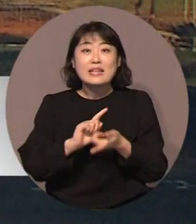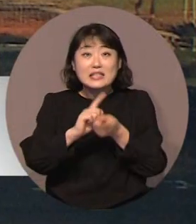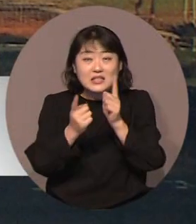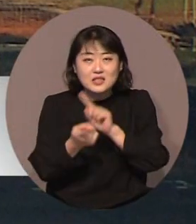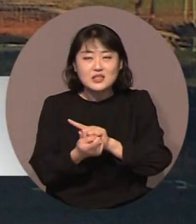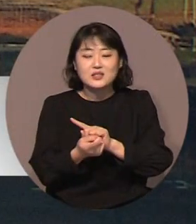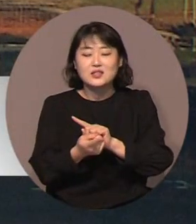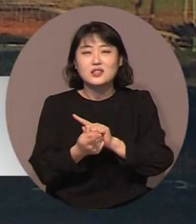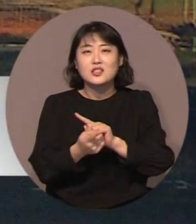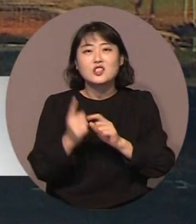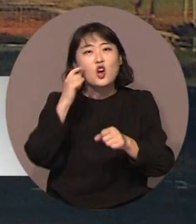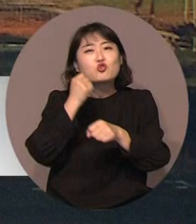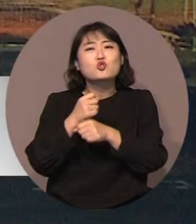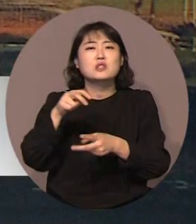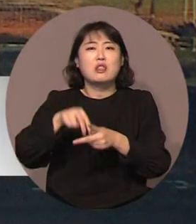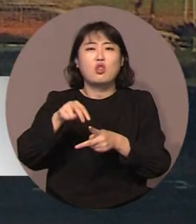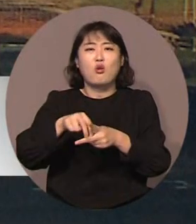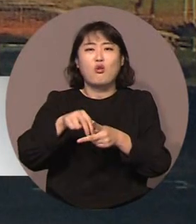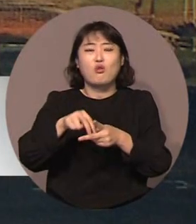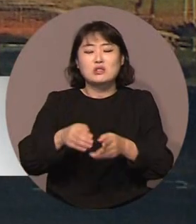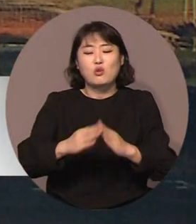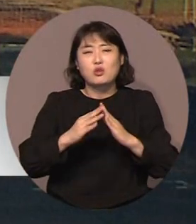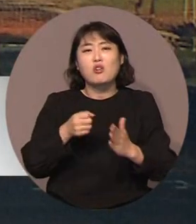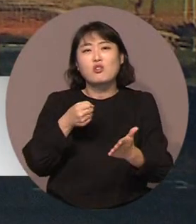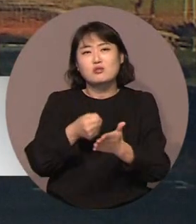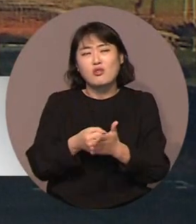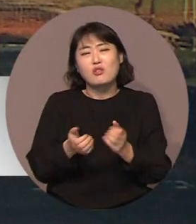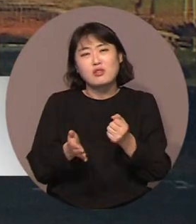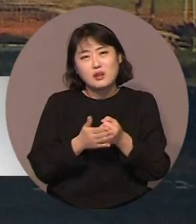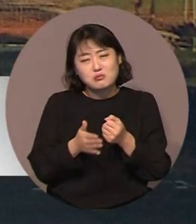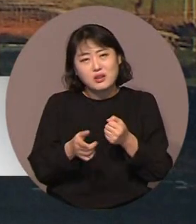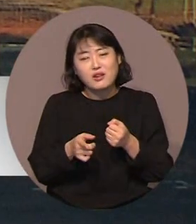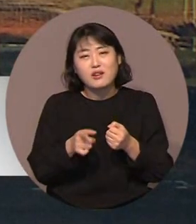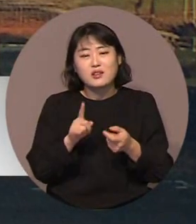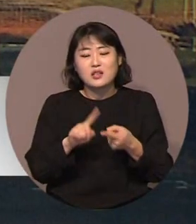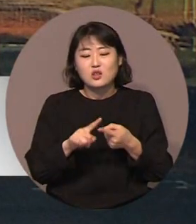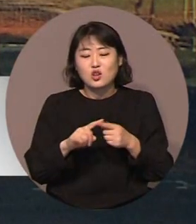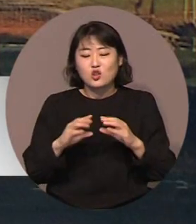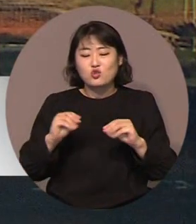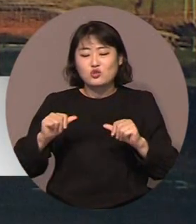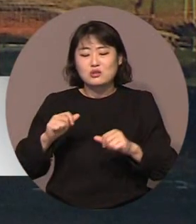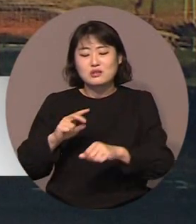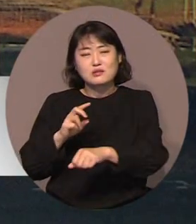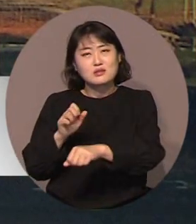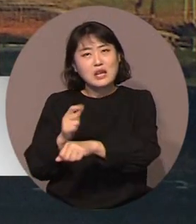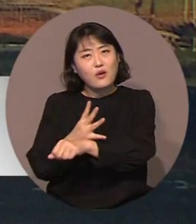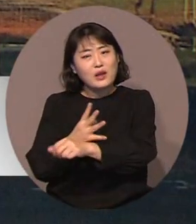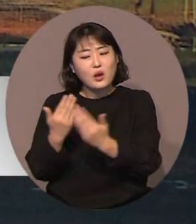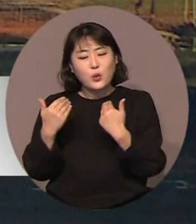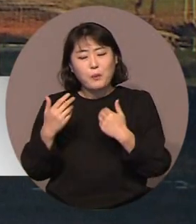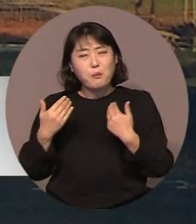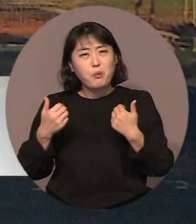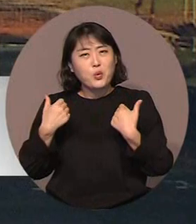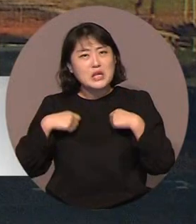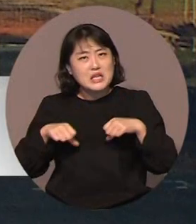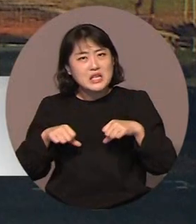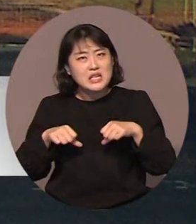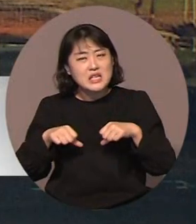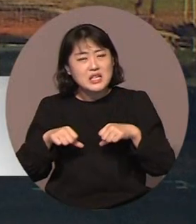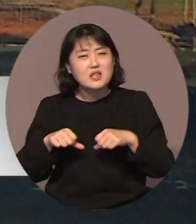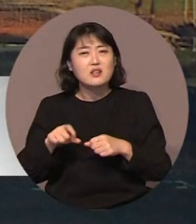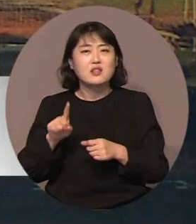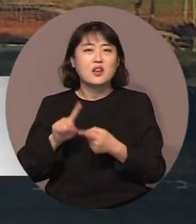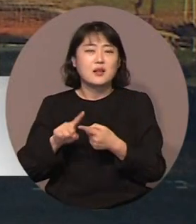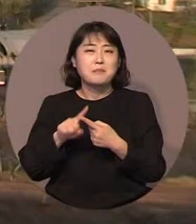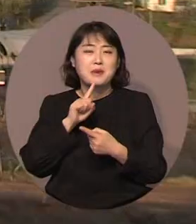해 충남도는 실리를 챙겼다고 했지만 사실상 육사 이전을 포기한 게 아니냐는 지적도 나옵니다. 김태욱